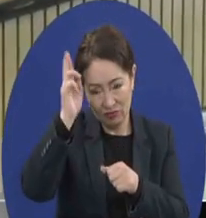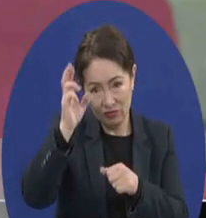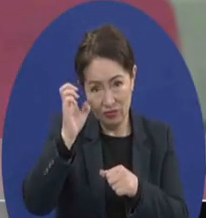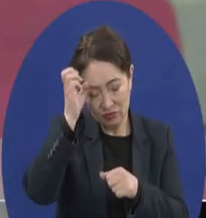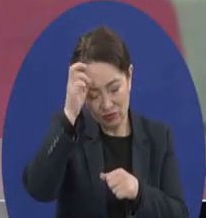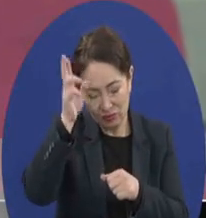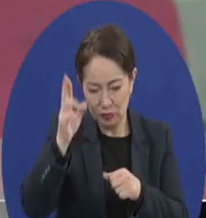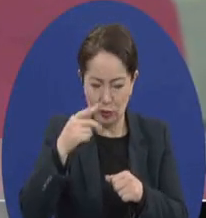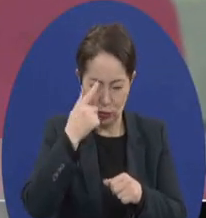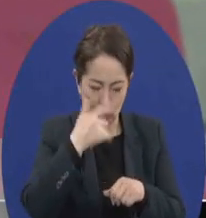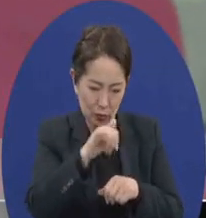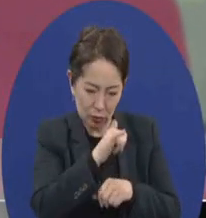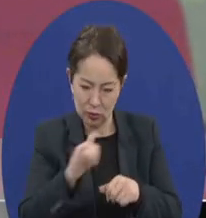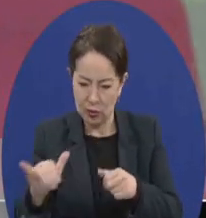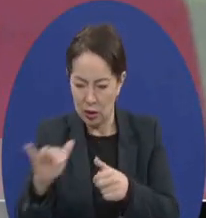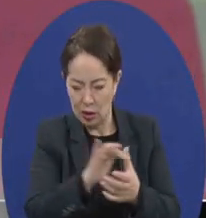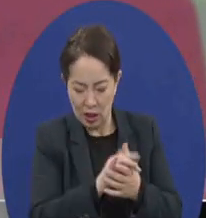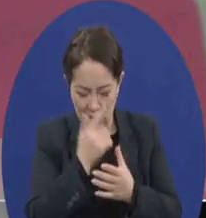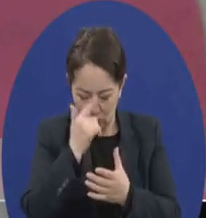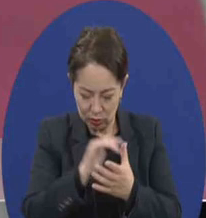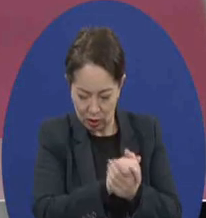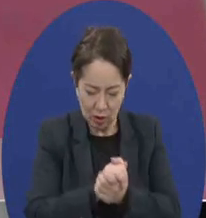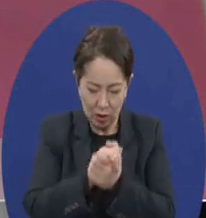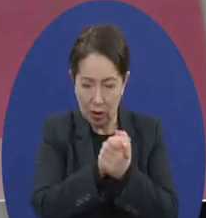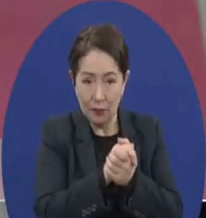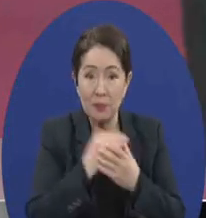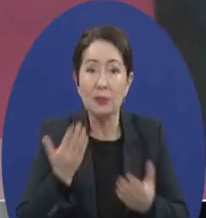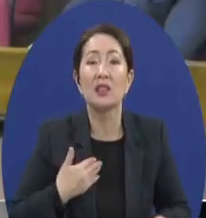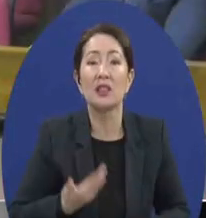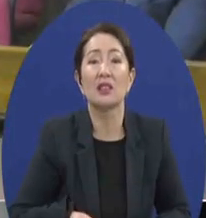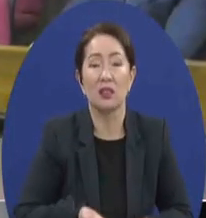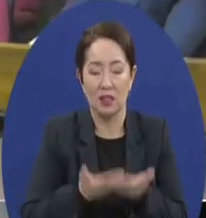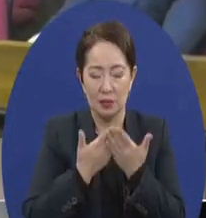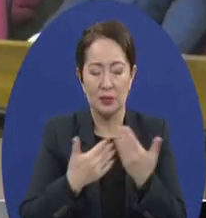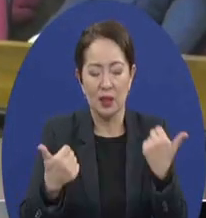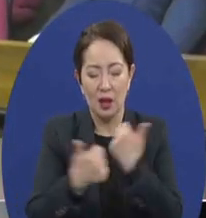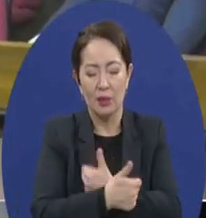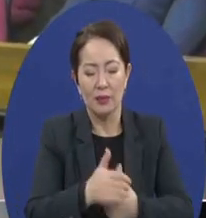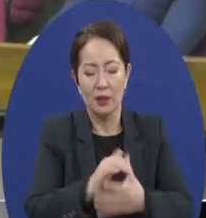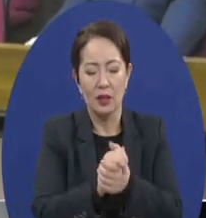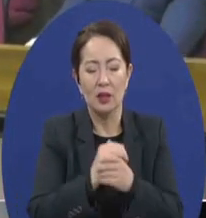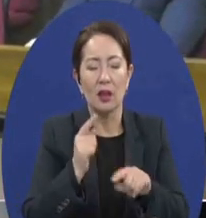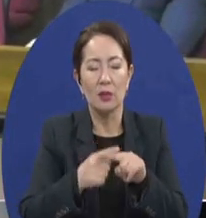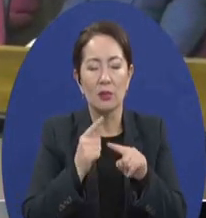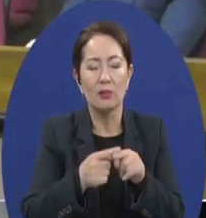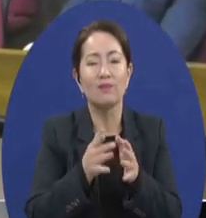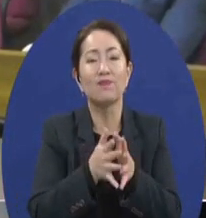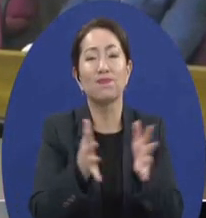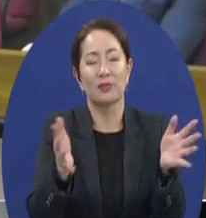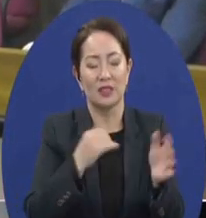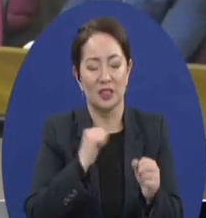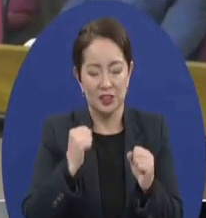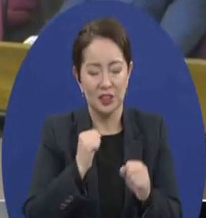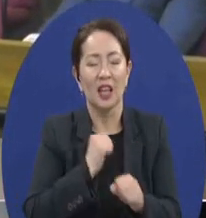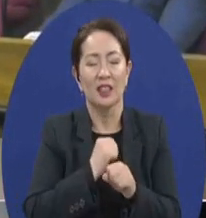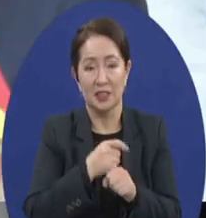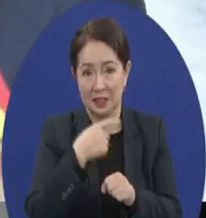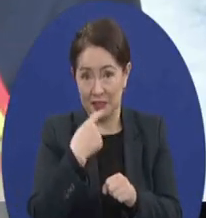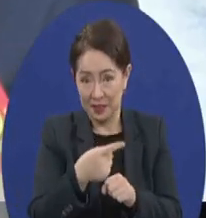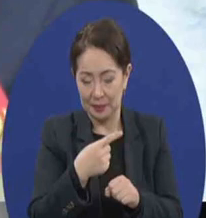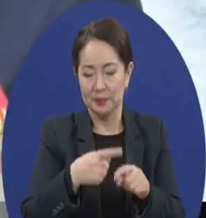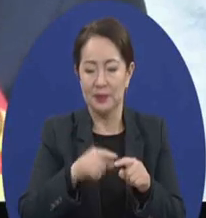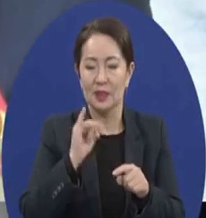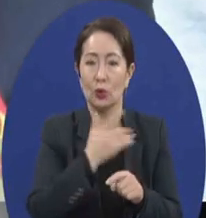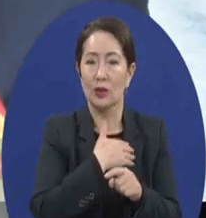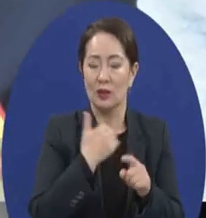улсын стратегийн түншлэлийн харилцааг улам гүнзгийрүүлэхэд ерөнхийлөгчийн зүгээс дэмжиж хамтын ажиллагааг өргөжүүлэхэд хичээн ажиллах болно гэдгийг хэлсэн байна. Түүний